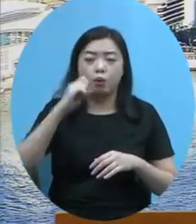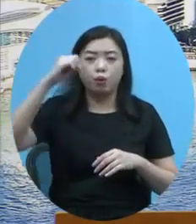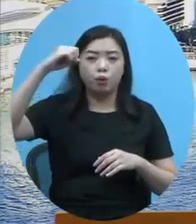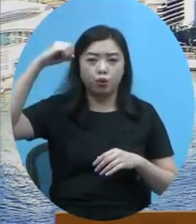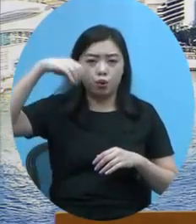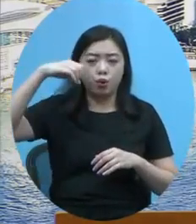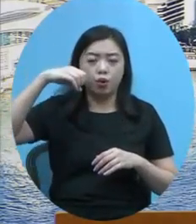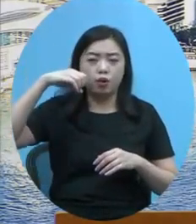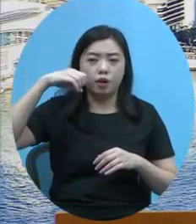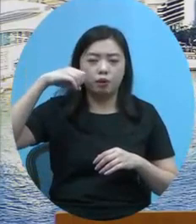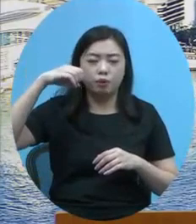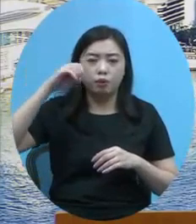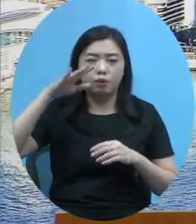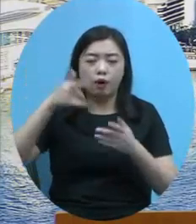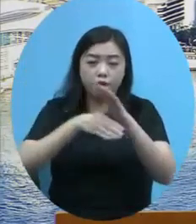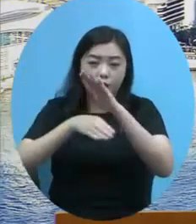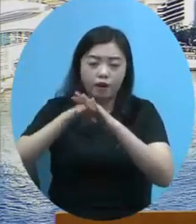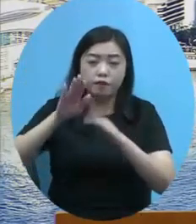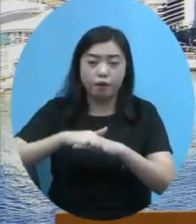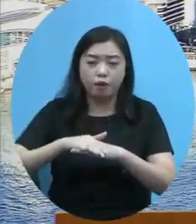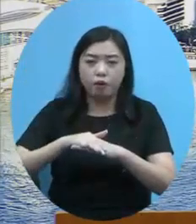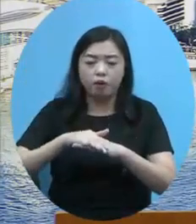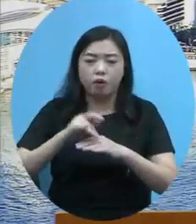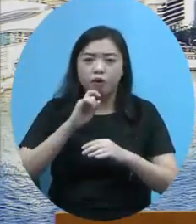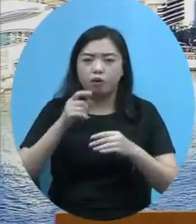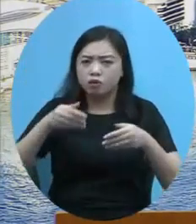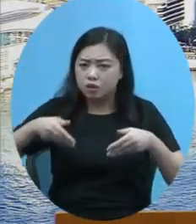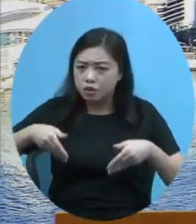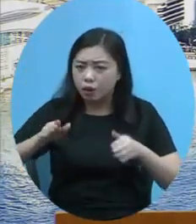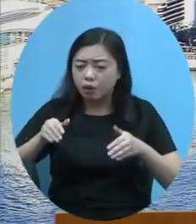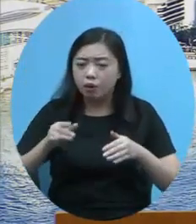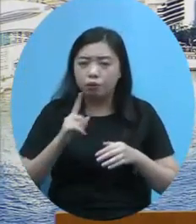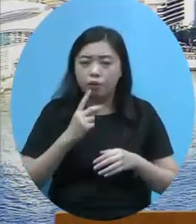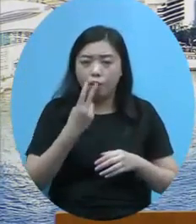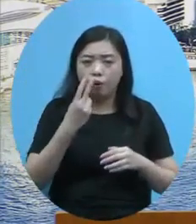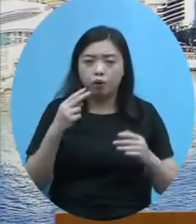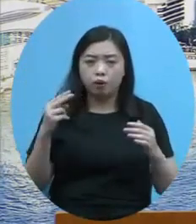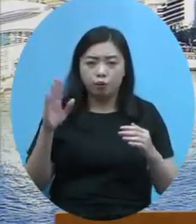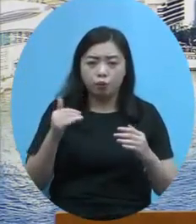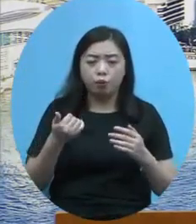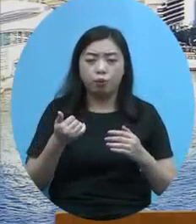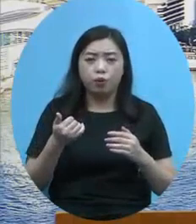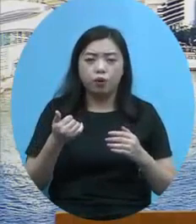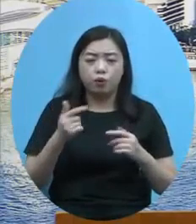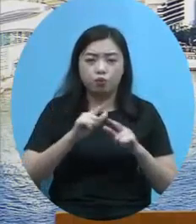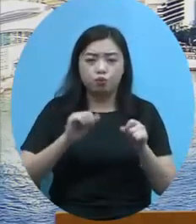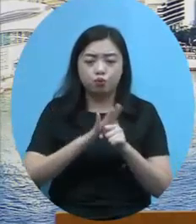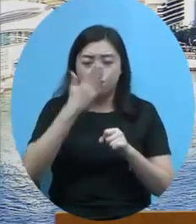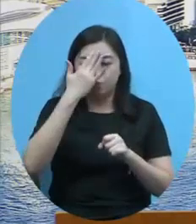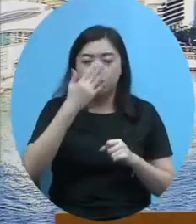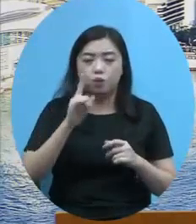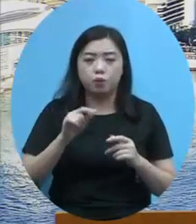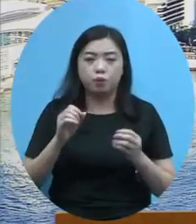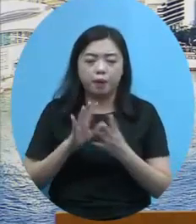係擺咗喺房間，咁有機會可能喺走廊嘅時候咧，有機會會有啲空氣會如果受到污染嘅時候咧，受到感染